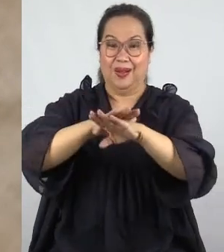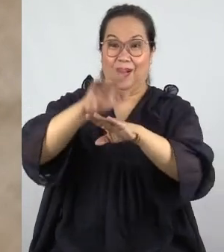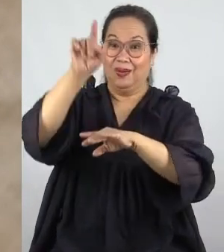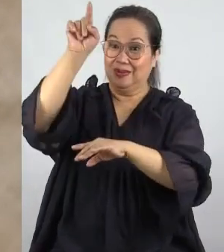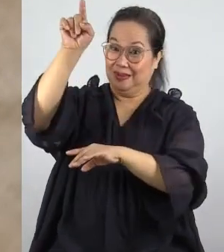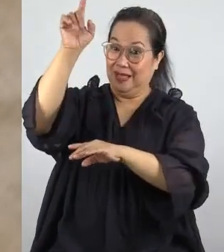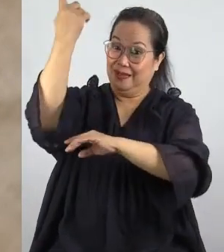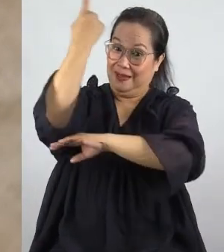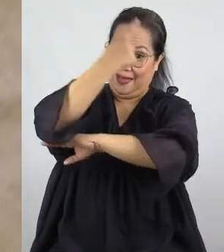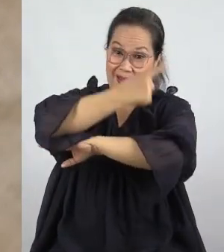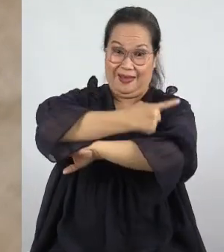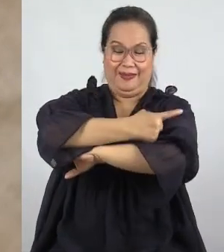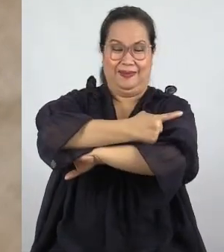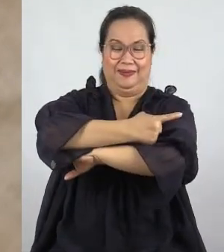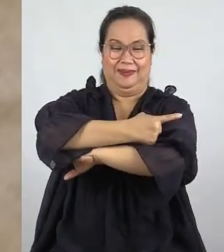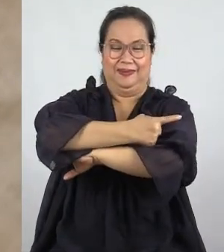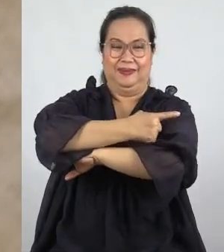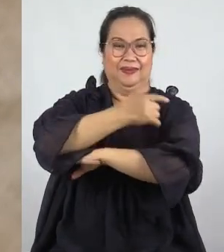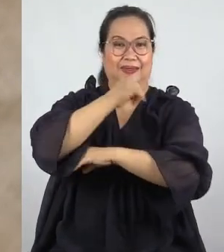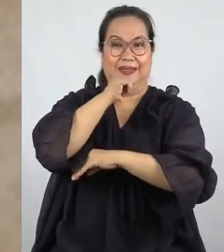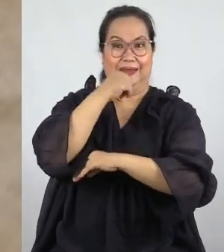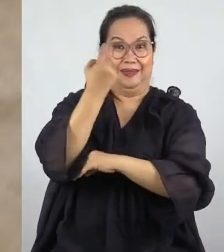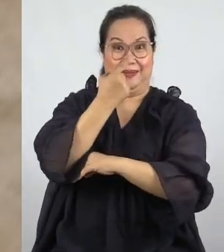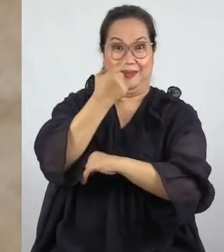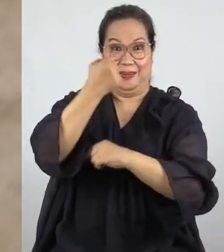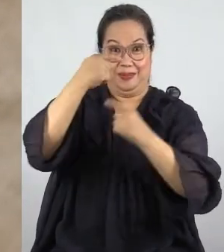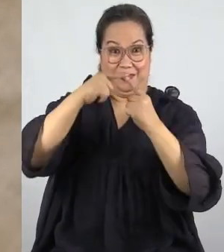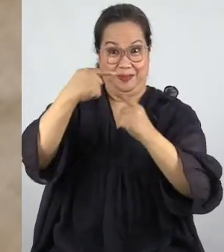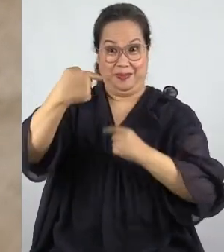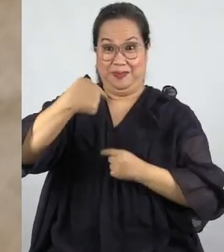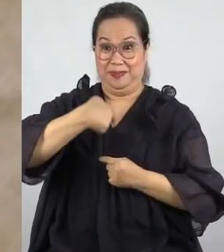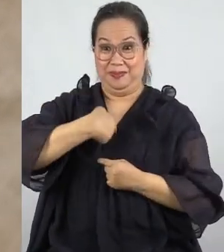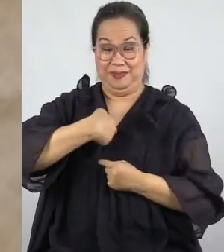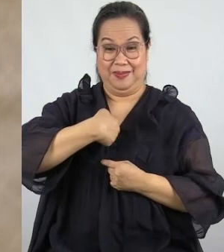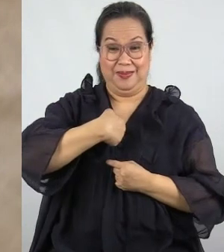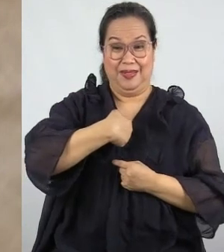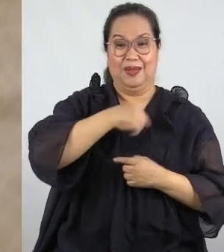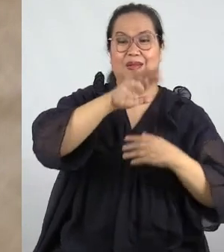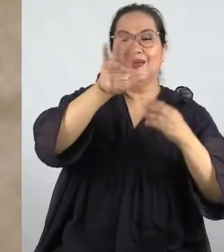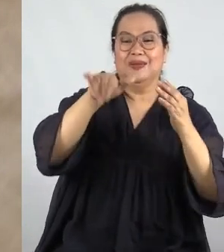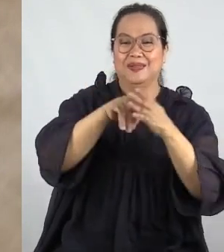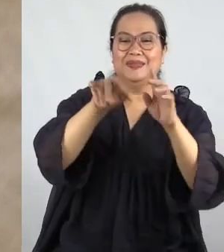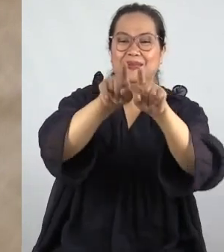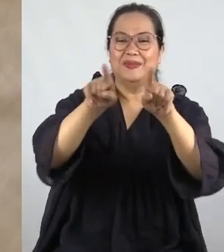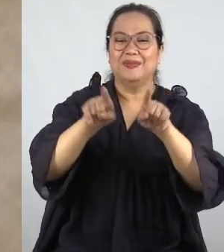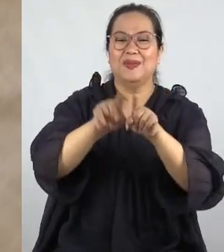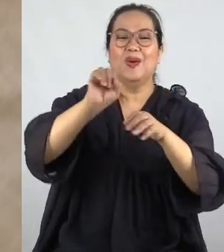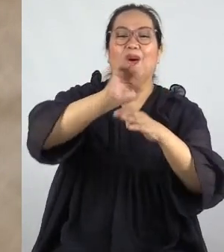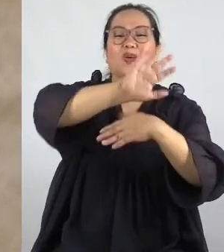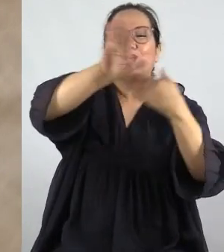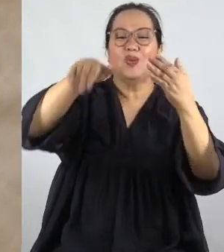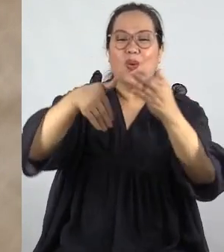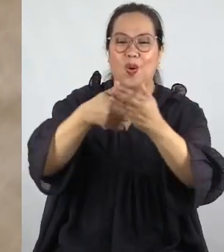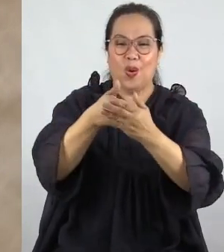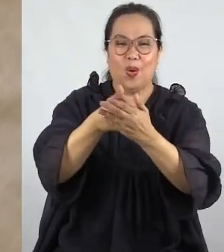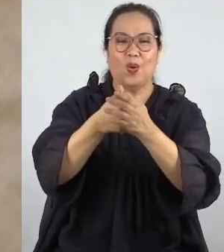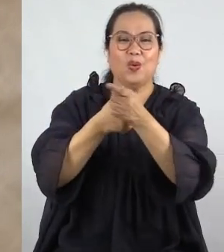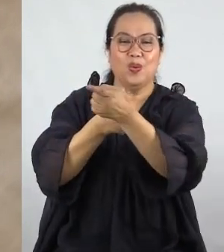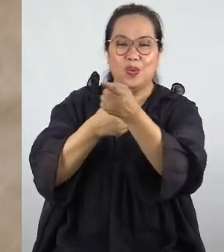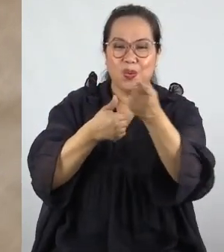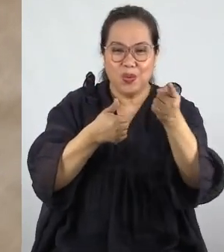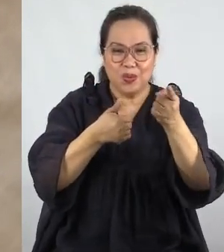day. And not only to me, sabi ni Pablo, but also to all who